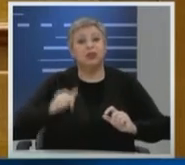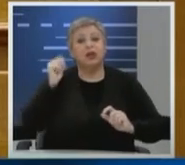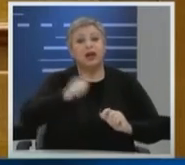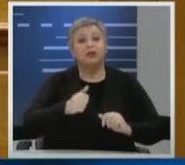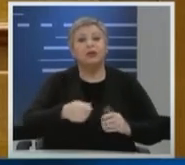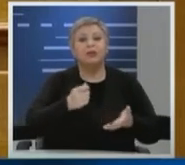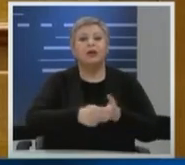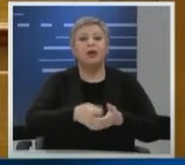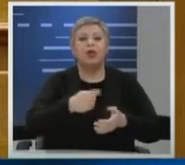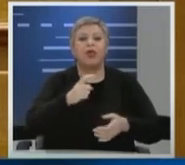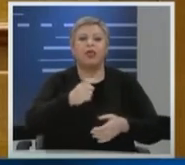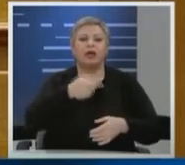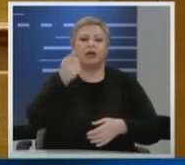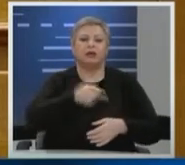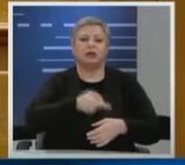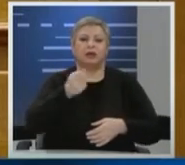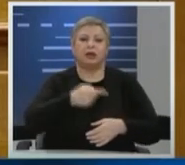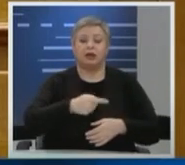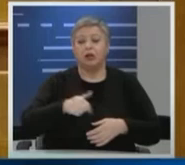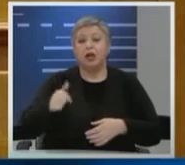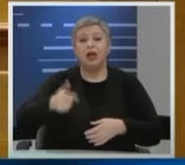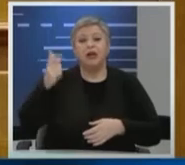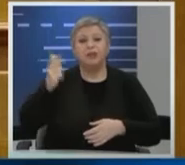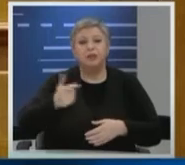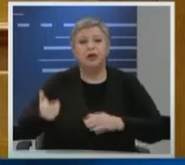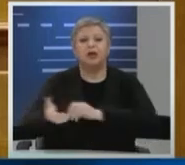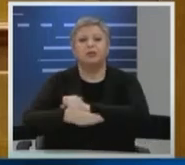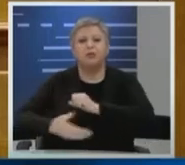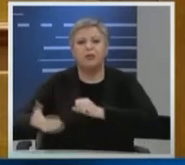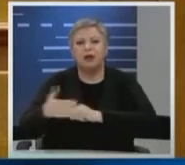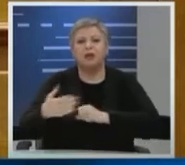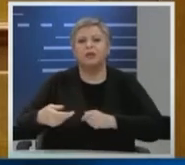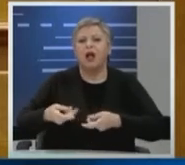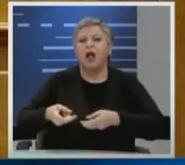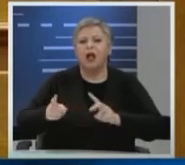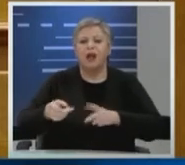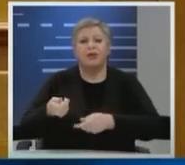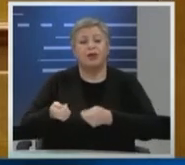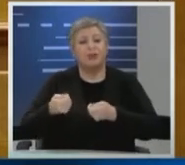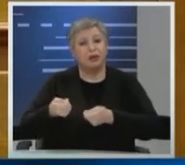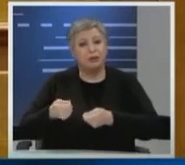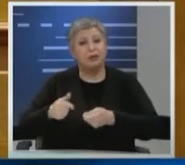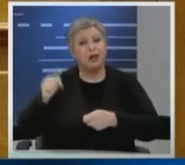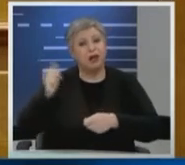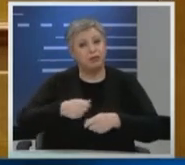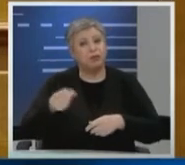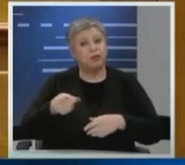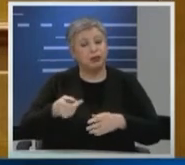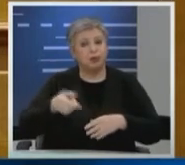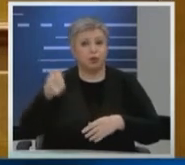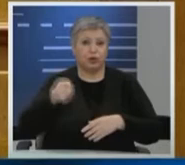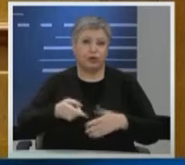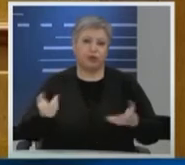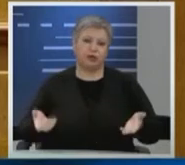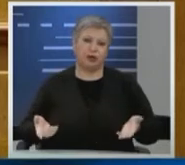κέρδη, ενώ ο εργαζόμενος, ο συνταξιούχος, ο αγρότης και αυταπασχολούμενος να πληρώνει 22%. Έτσι λοιπόν,